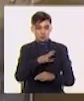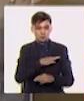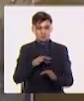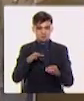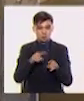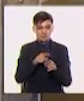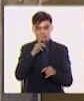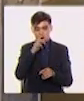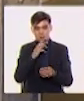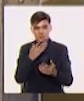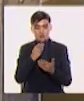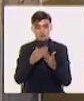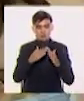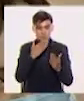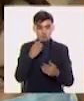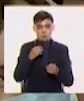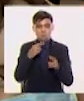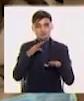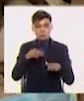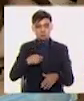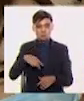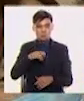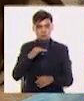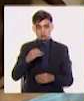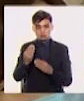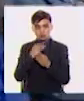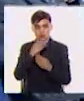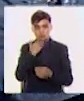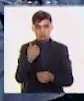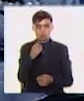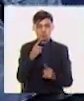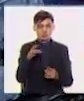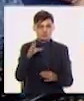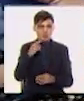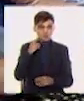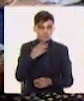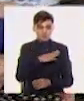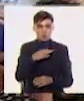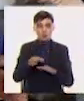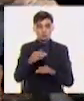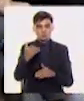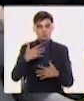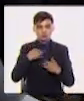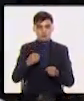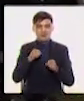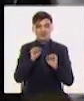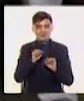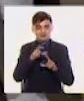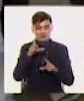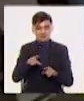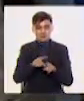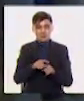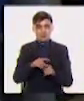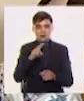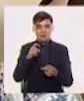бөлімшесі 3 ай үй көрмей қауіптің ортасында жүрсек те ескерусіз қалдық деп ренжулі. Тіпті облыстық денсаулық сақтау басқармасының өкіліне коронавирус